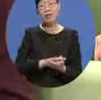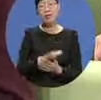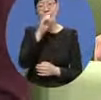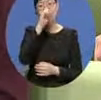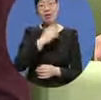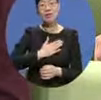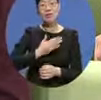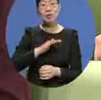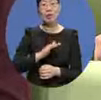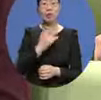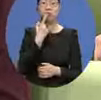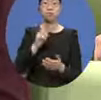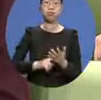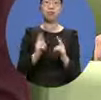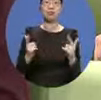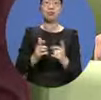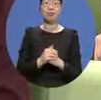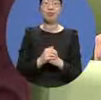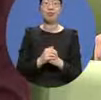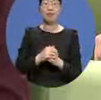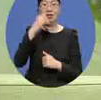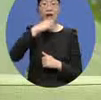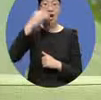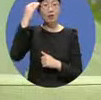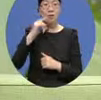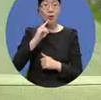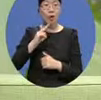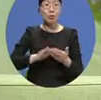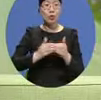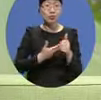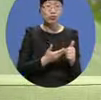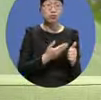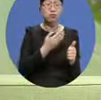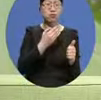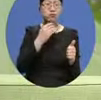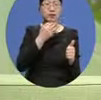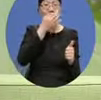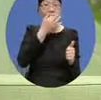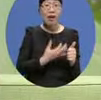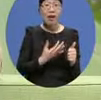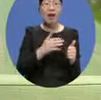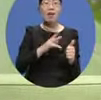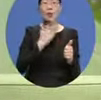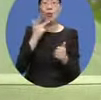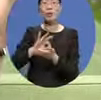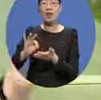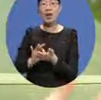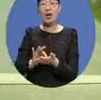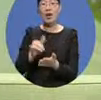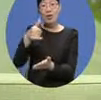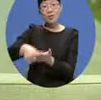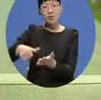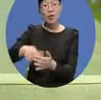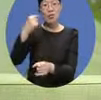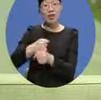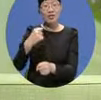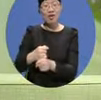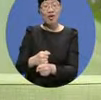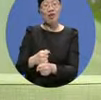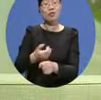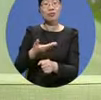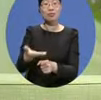하기 쉽지 않아요. 그러니까 말이에요. 아니 그냥 놀아 한국말로 네. 놀아주는 것도 어려운데 그게. 영어까지 쓰면서 저렇게 교구까지 만들어서